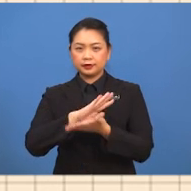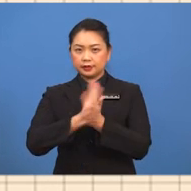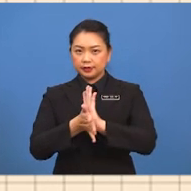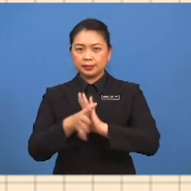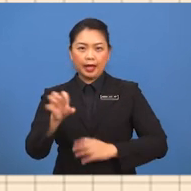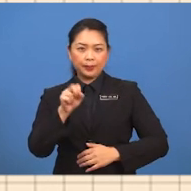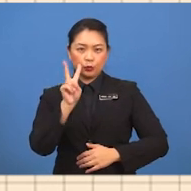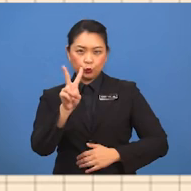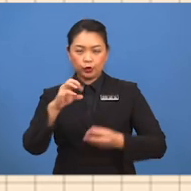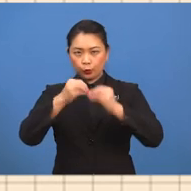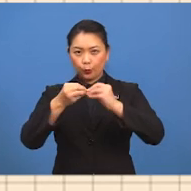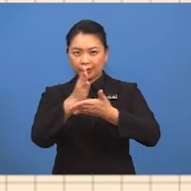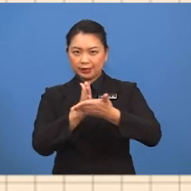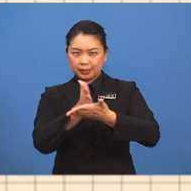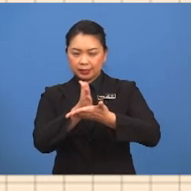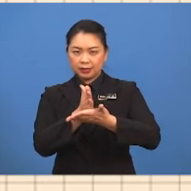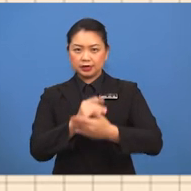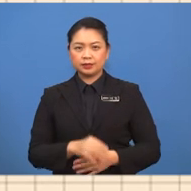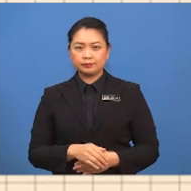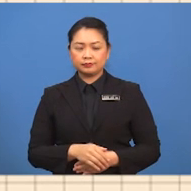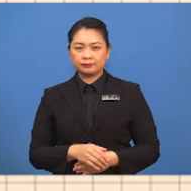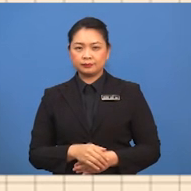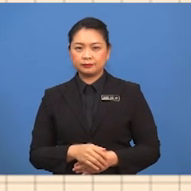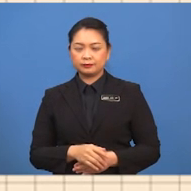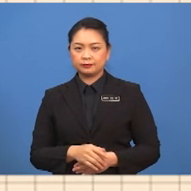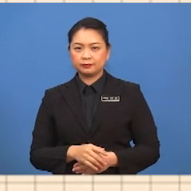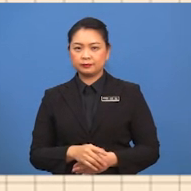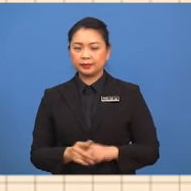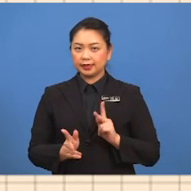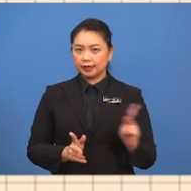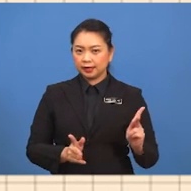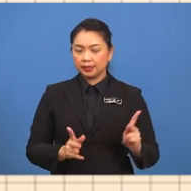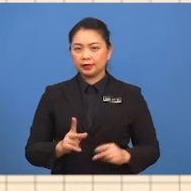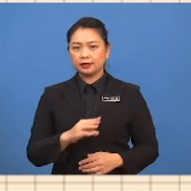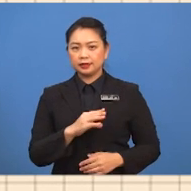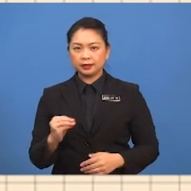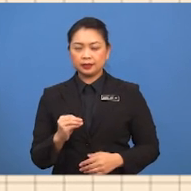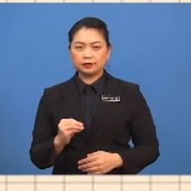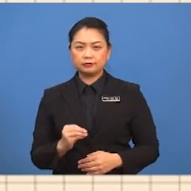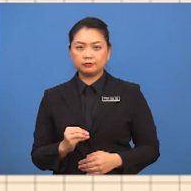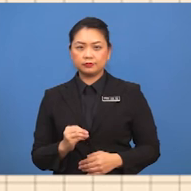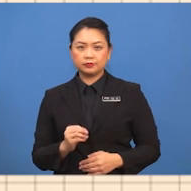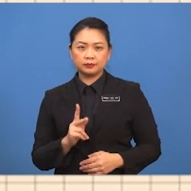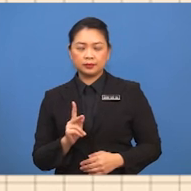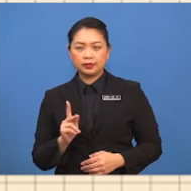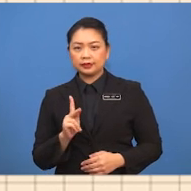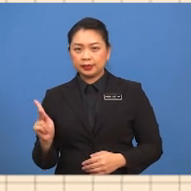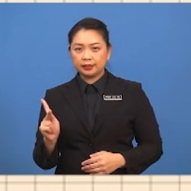dua nombor di tengah-tengah. Sebelah kiri ada empat nombor dan sebelah kanan juga ada empat